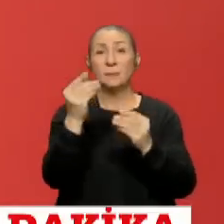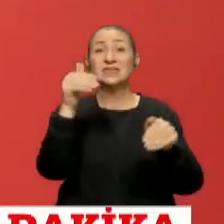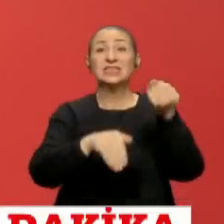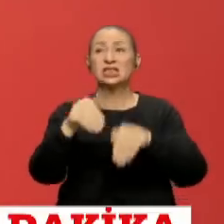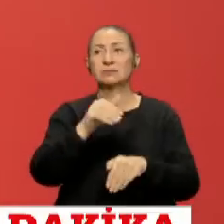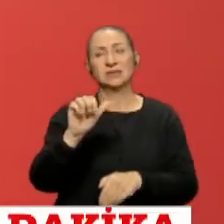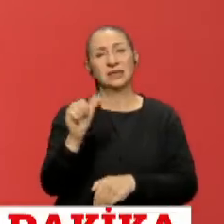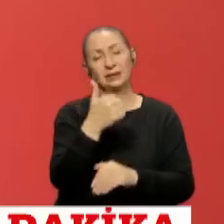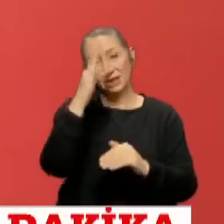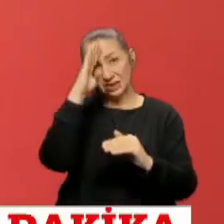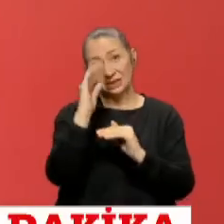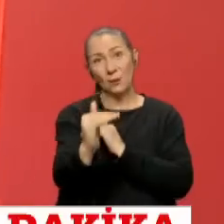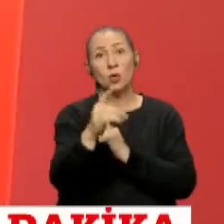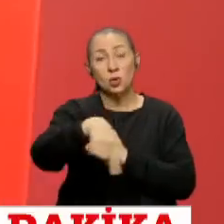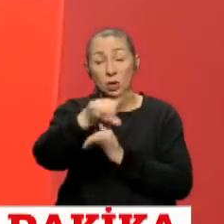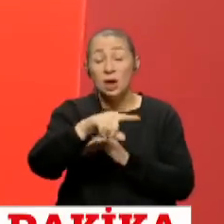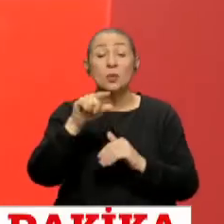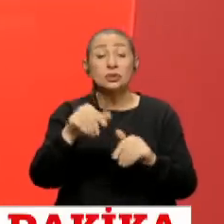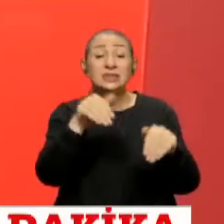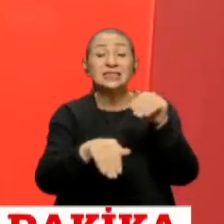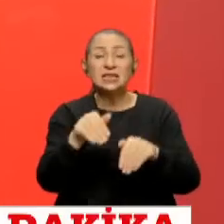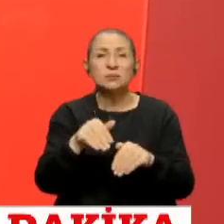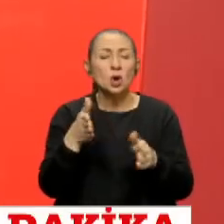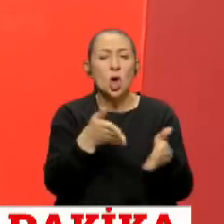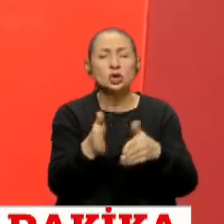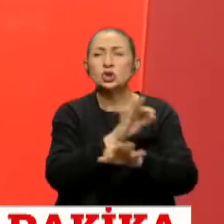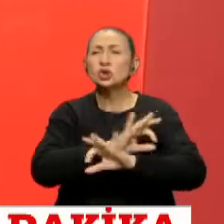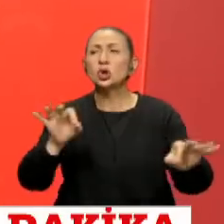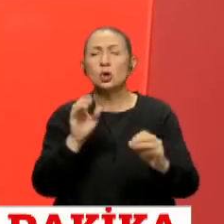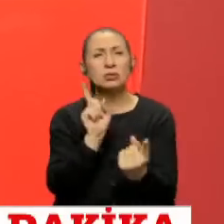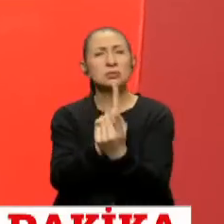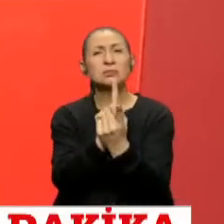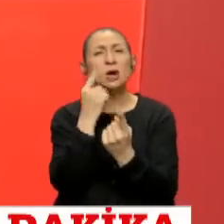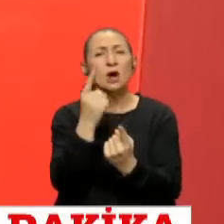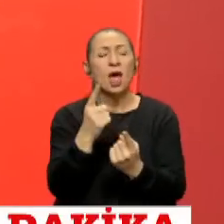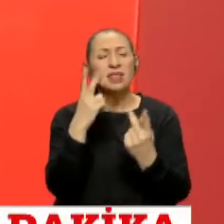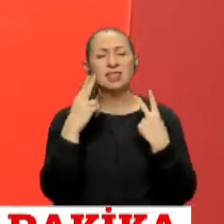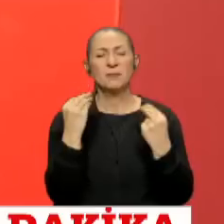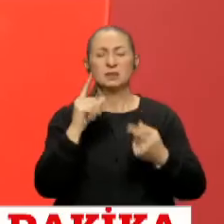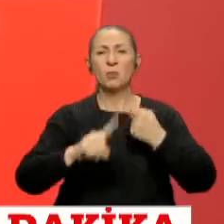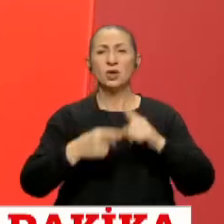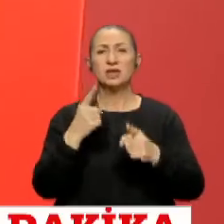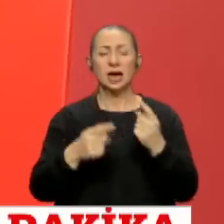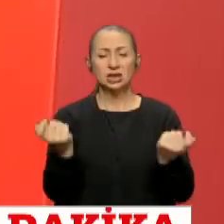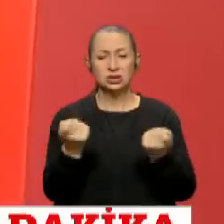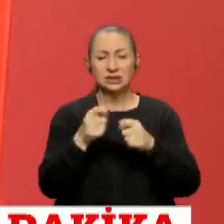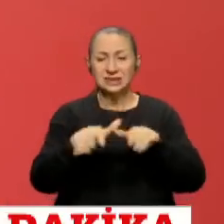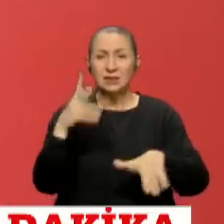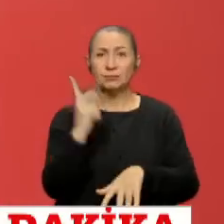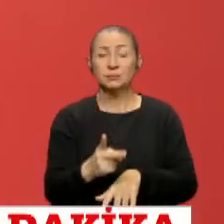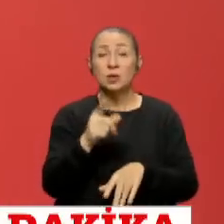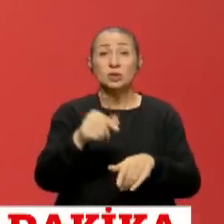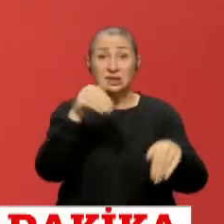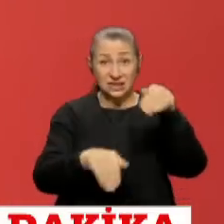seçimdir aziz İstanbullular. Bu seçim yolsuzluk düzenine karşı temiz siyaset düzeninin seçimidir.